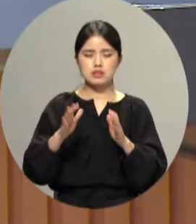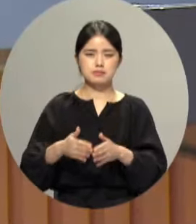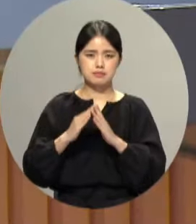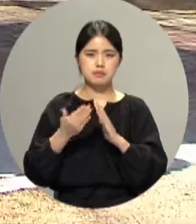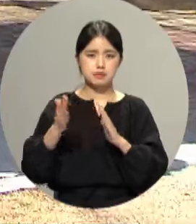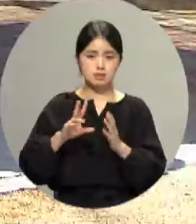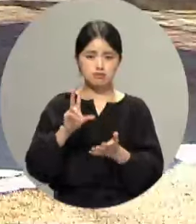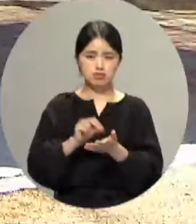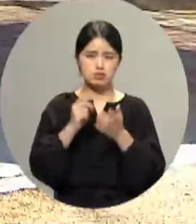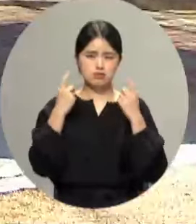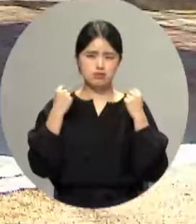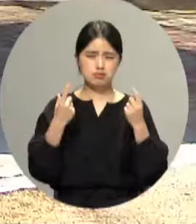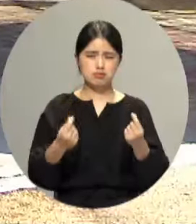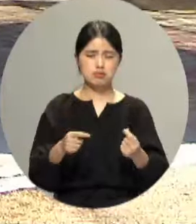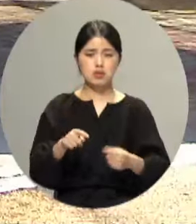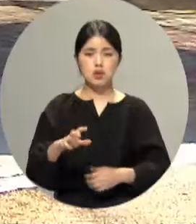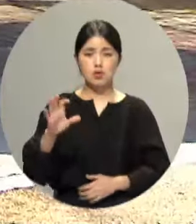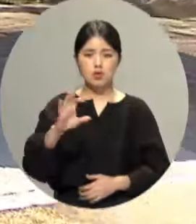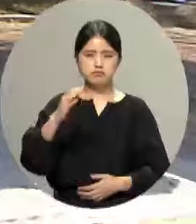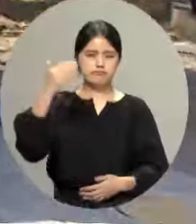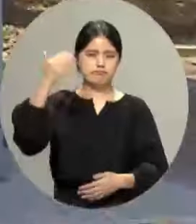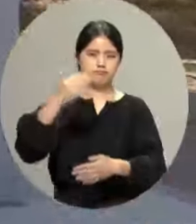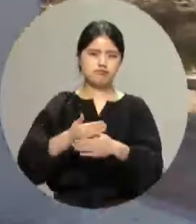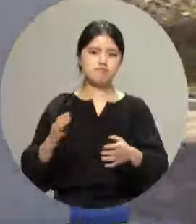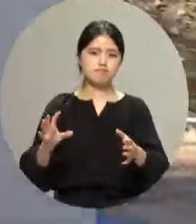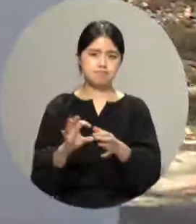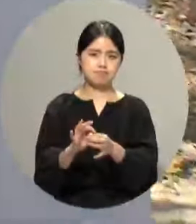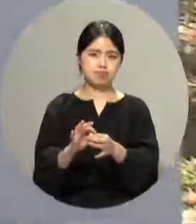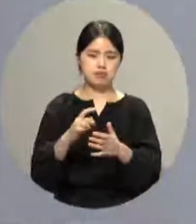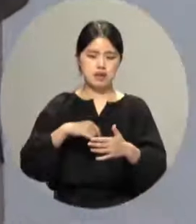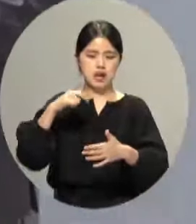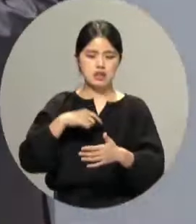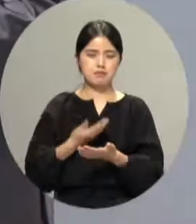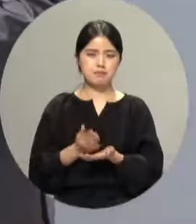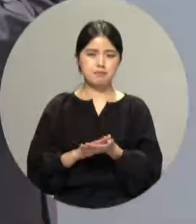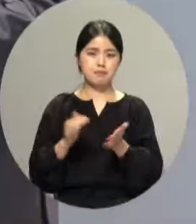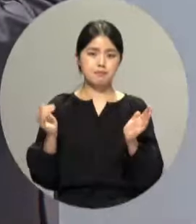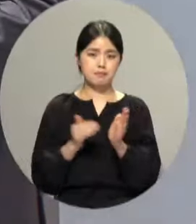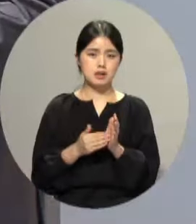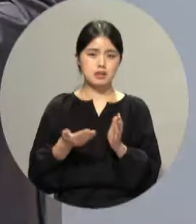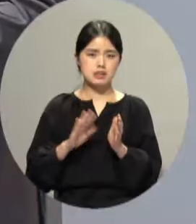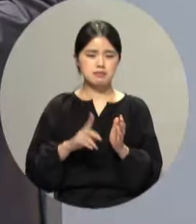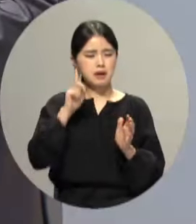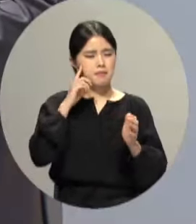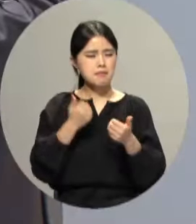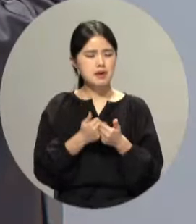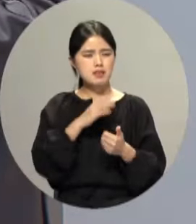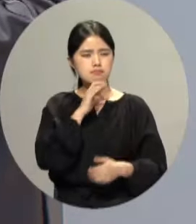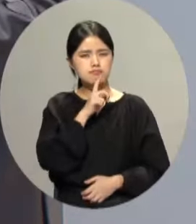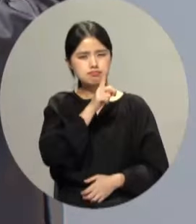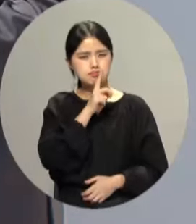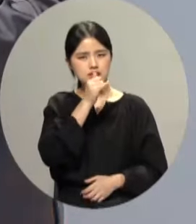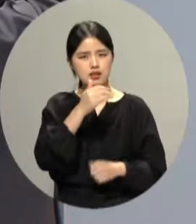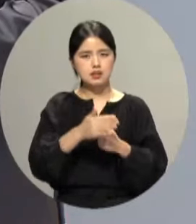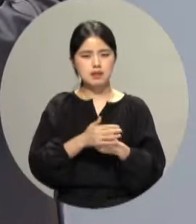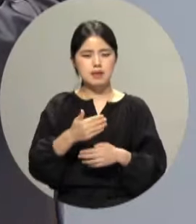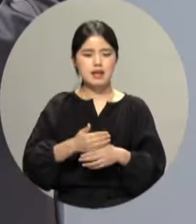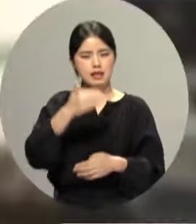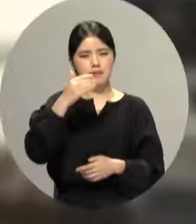겁니다 화장실은 이렇게 굳게 잠긴 상태입니다 내부 공사를 마쳤지만 반대 민원이 다르자 개방을 잠정